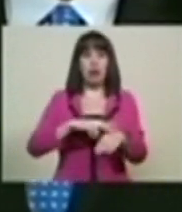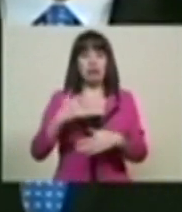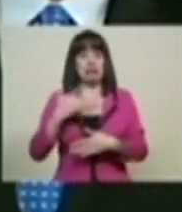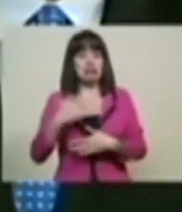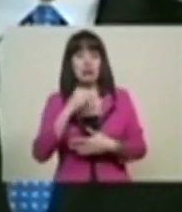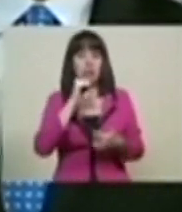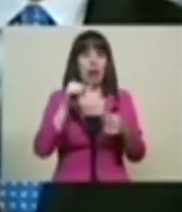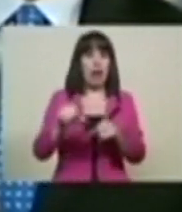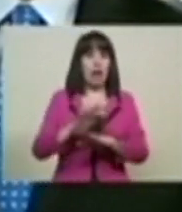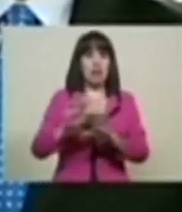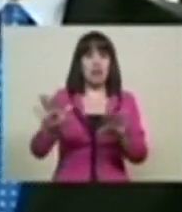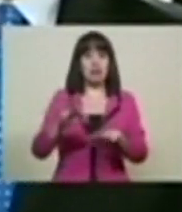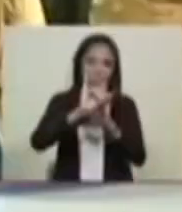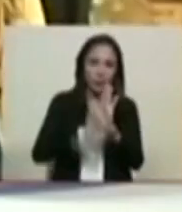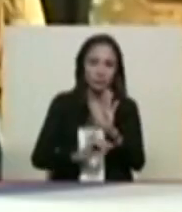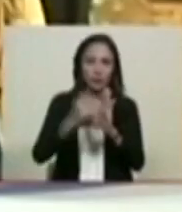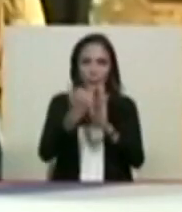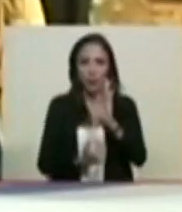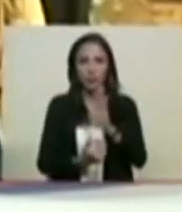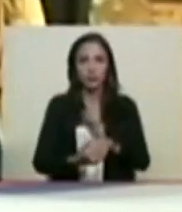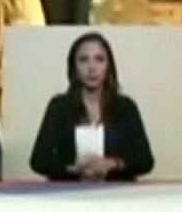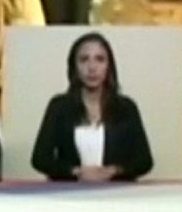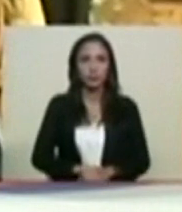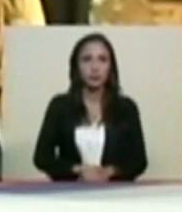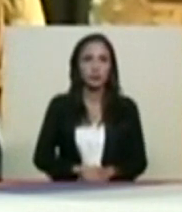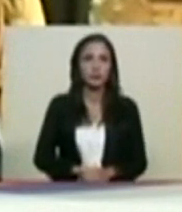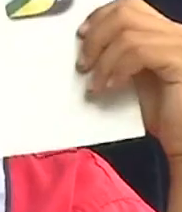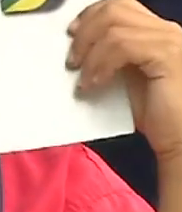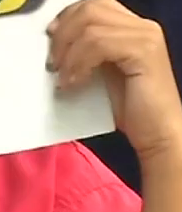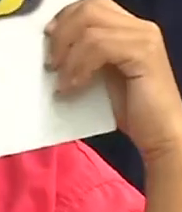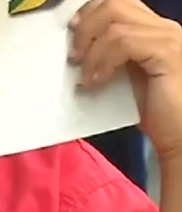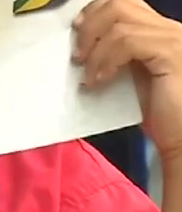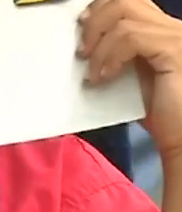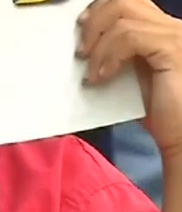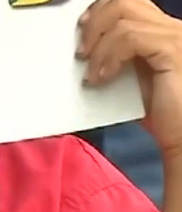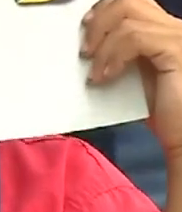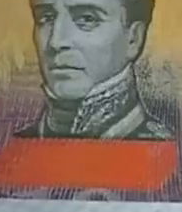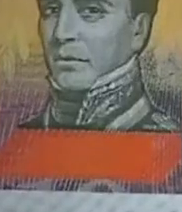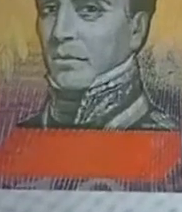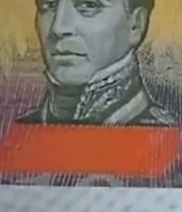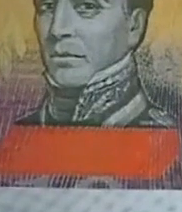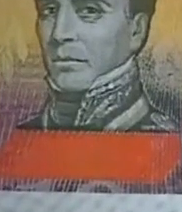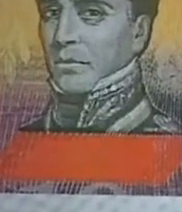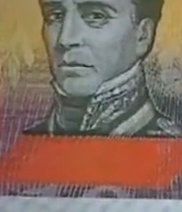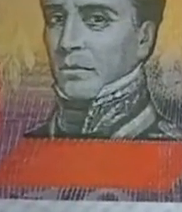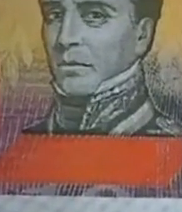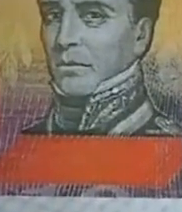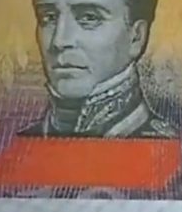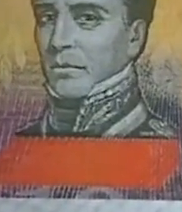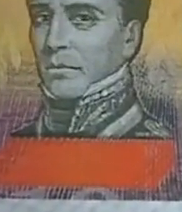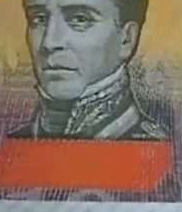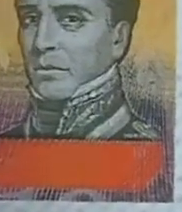Wert entspricht damit dem Schwarzmarktpreis des Dollar, der aber als Leitwährung abgelöst wird. Gekoppelt ist das neue Geld an die am Ölpreis